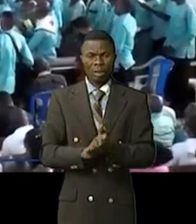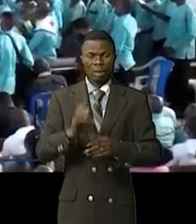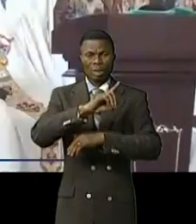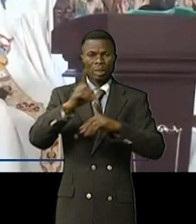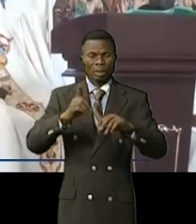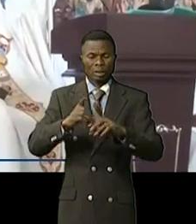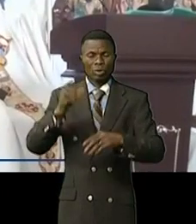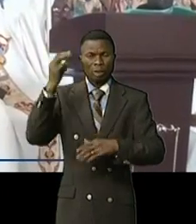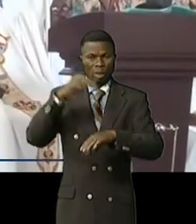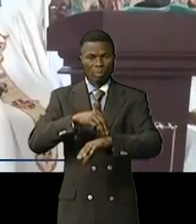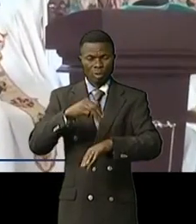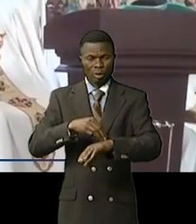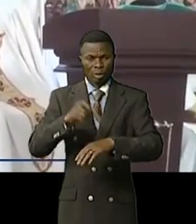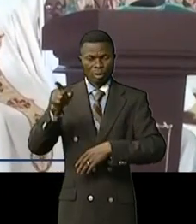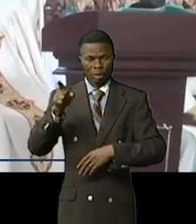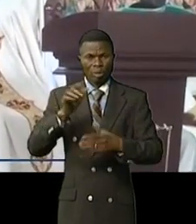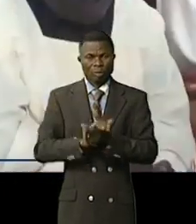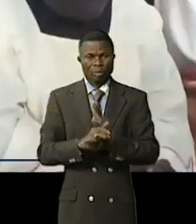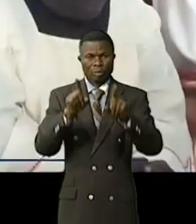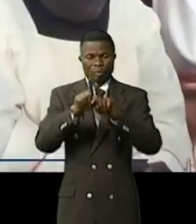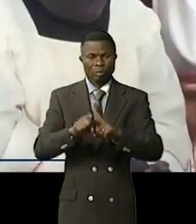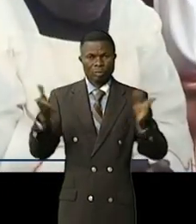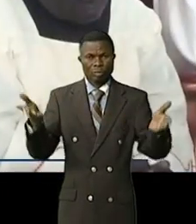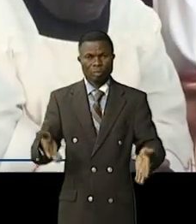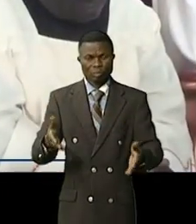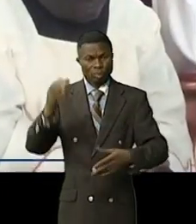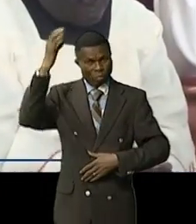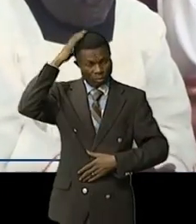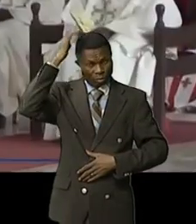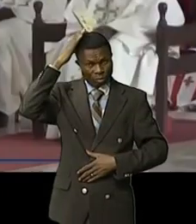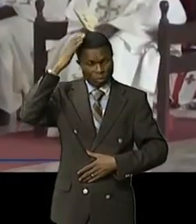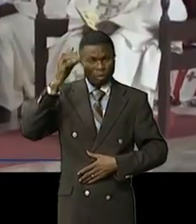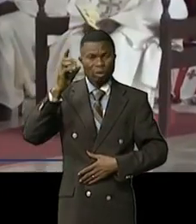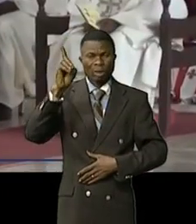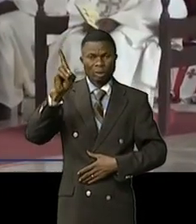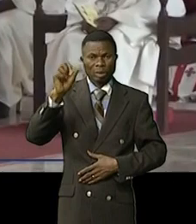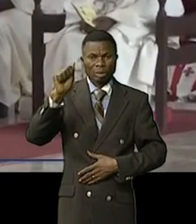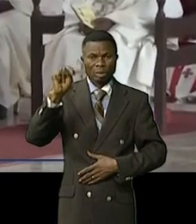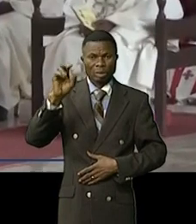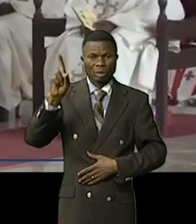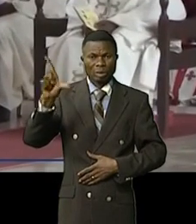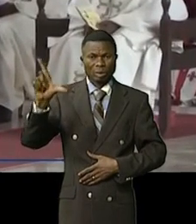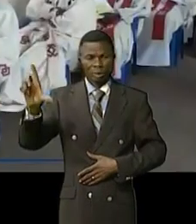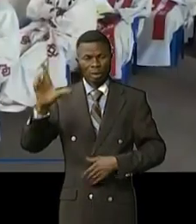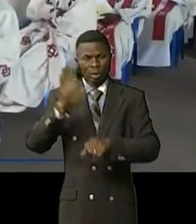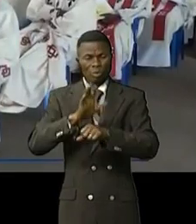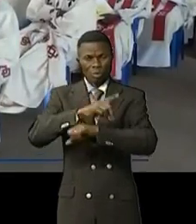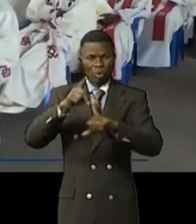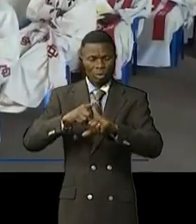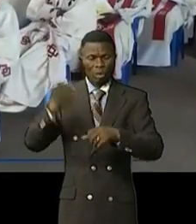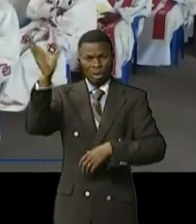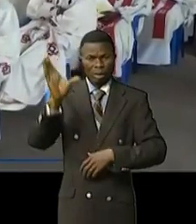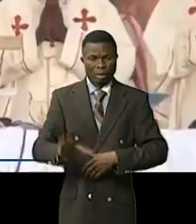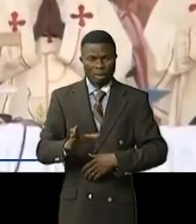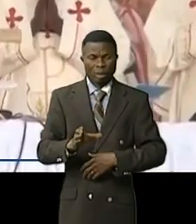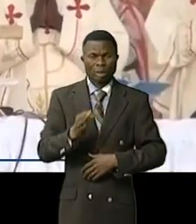Matadi, André Juropindi Mayala, et en présence de l'évêque émérite Daniel Landomayi et prêtre de différentes paroisses du diocèse. Une eucharistie